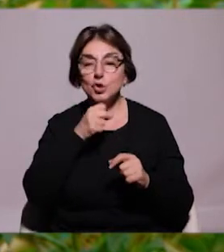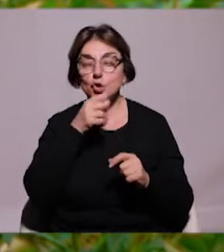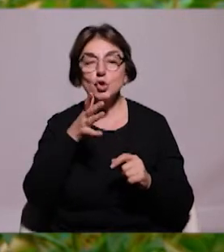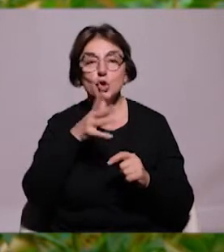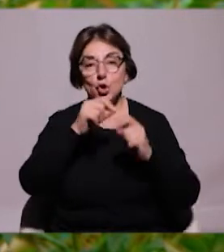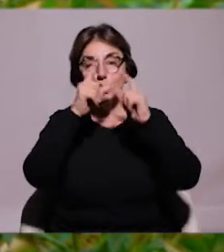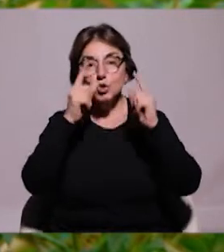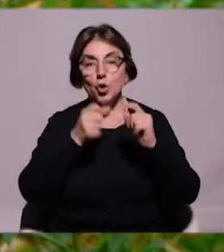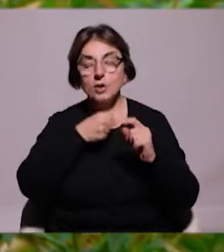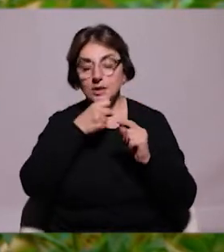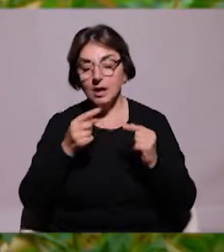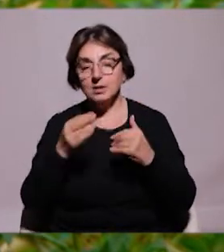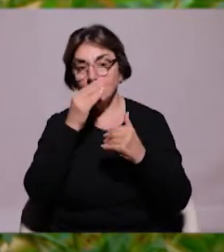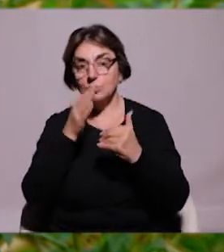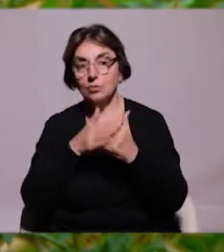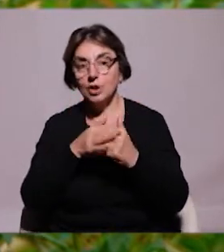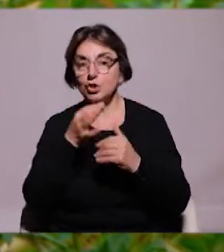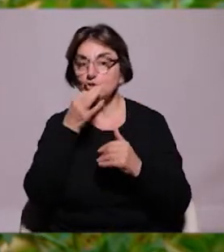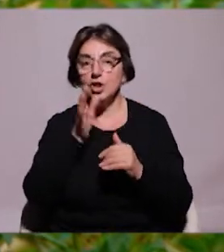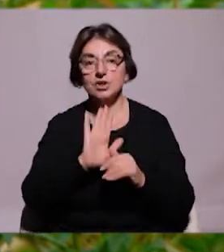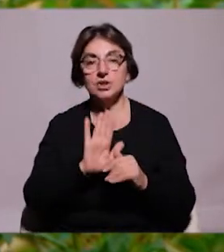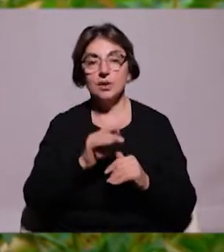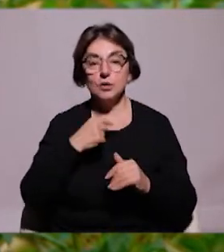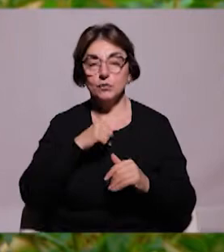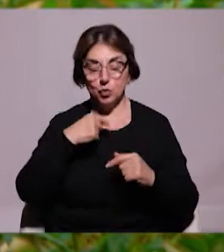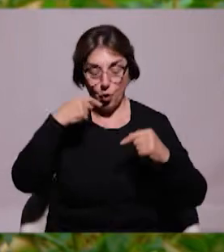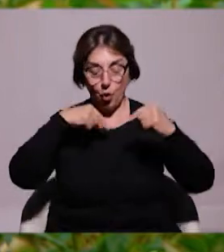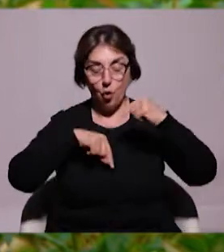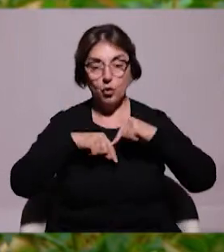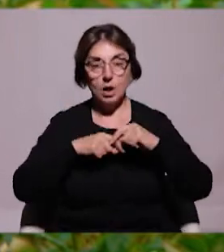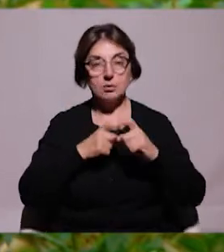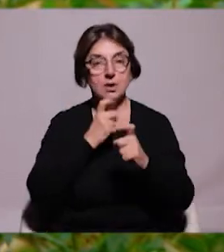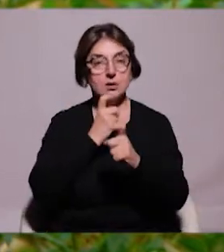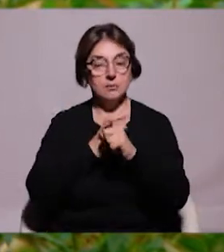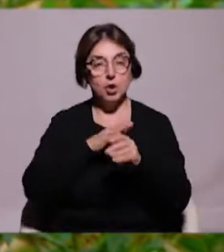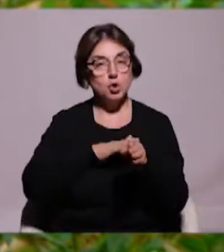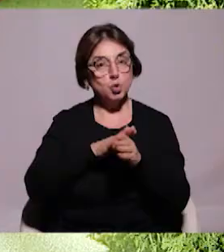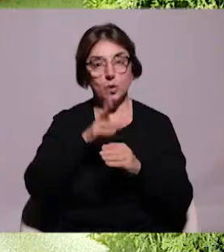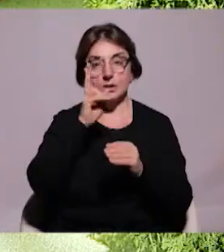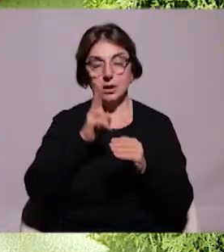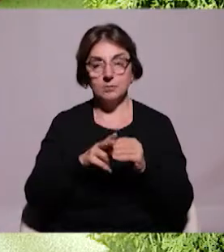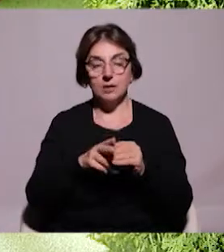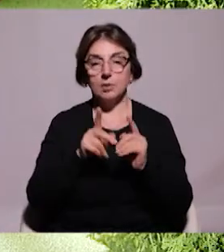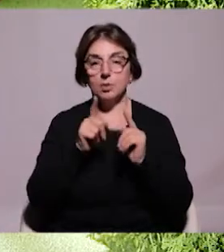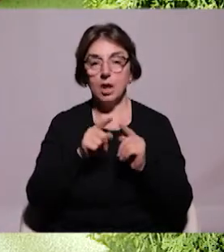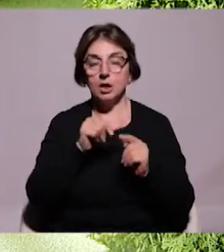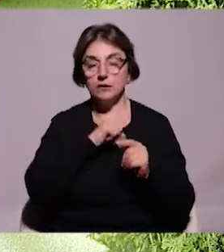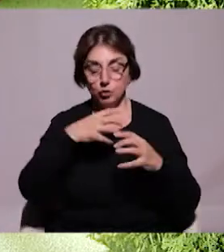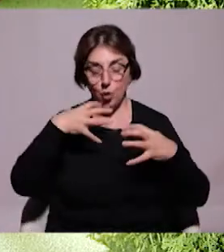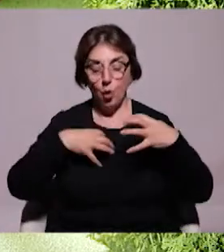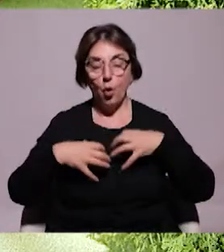ასაკს უახლოვდება, მაშინ ჯერ კიდევ არ არის ორგანიზმში გაძვალება დამთავრებული. აქვე შეგახსენებთ, რომ